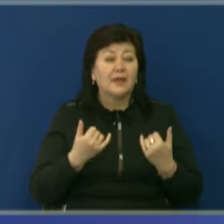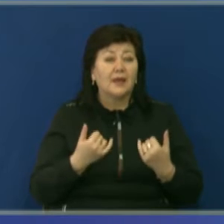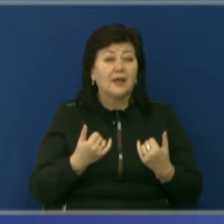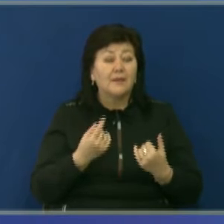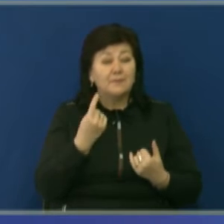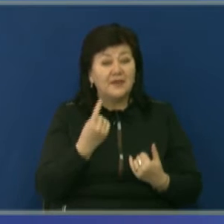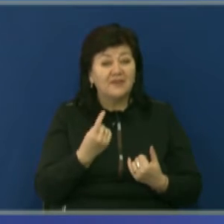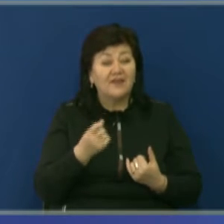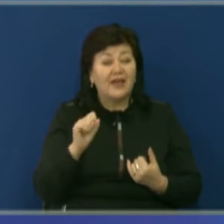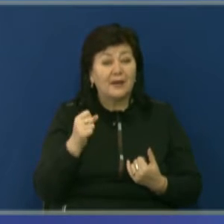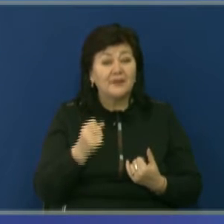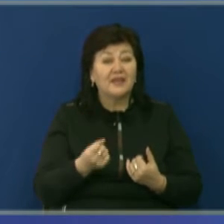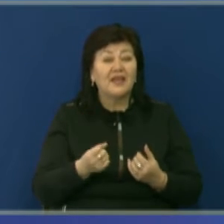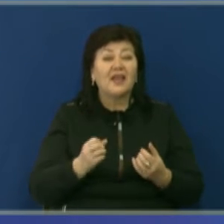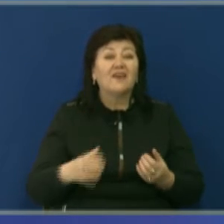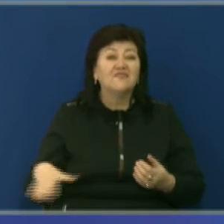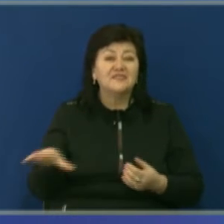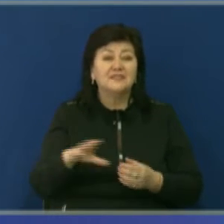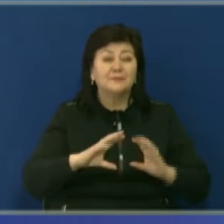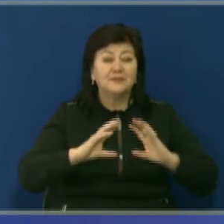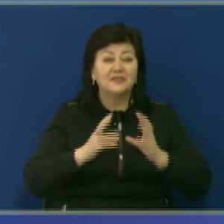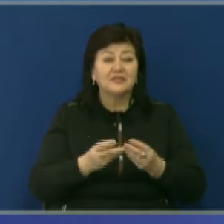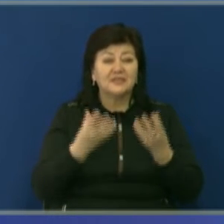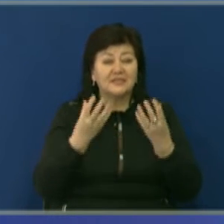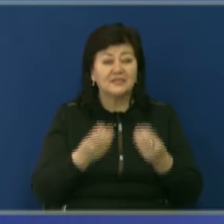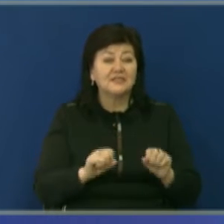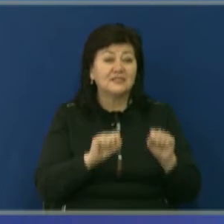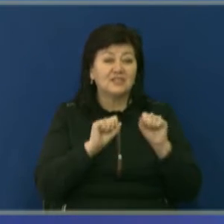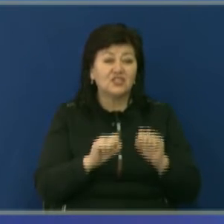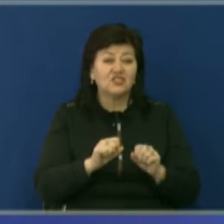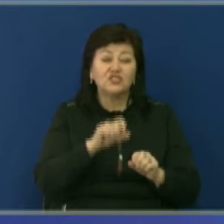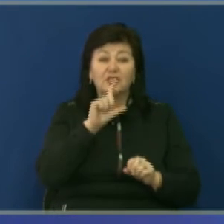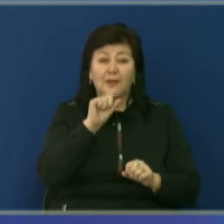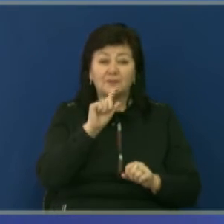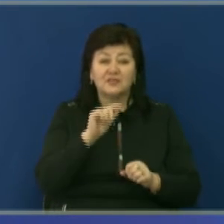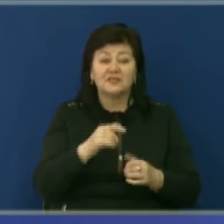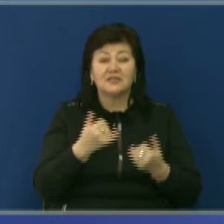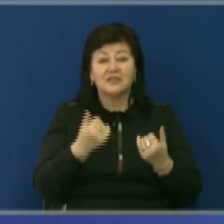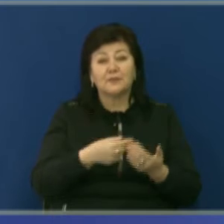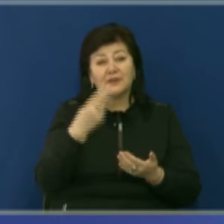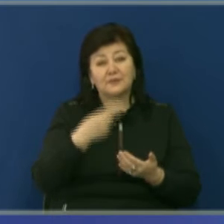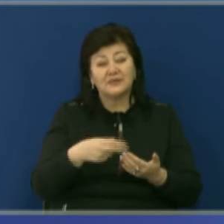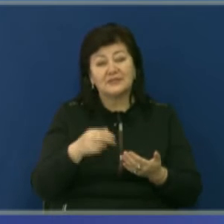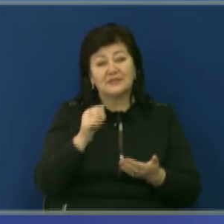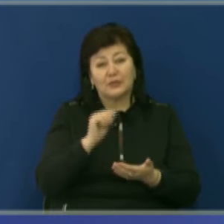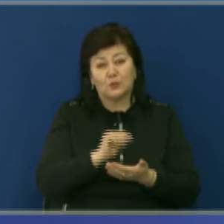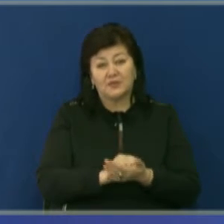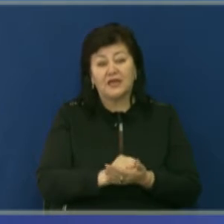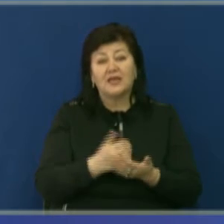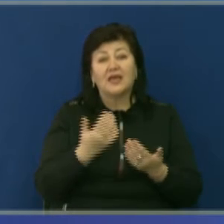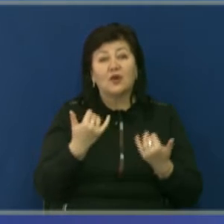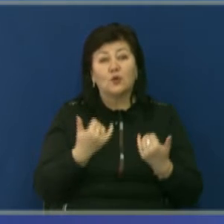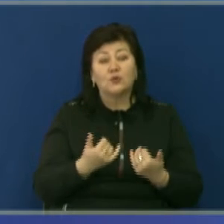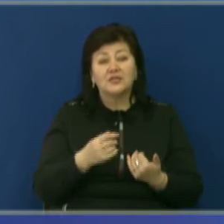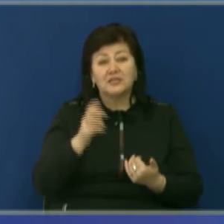жыл құстар күні. Атаулы күн 1902 жылы құстарды қорғау жөніндегі халықаралық конвенциямен бекітілген. Қанаттылар күніне орай